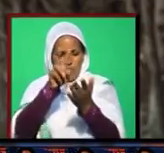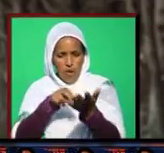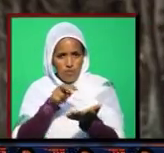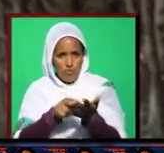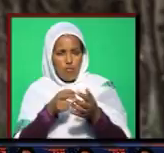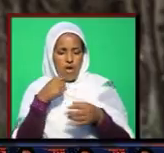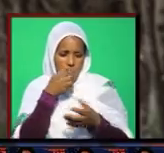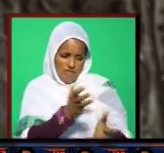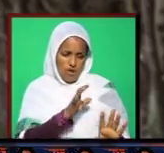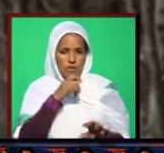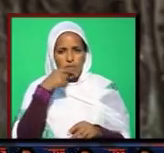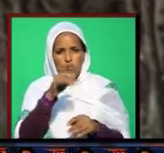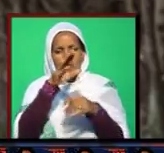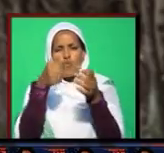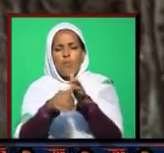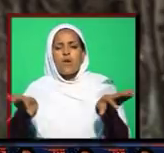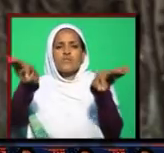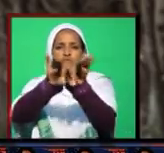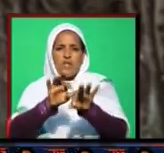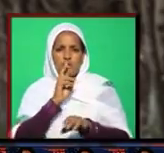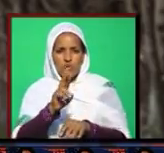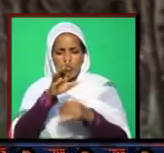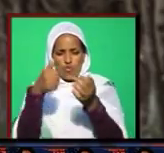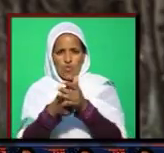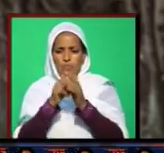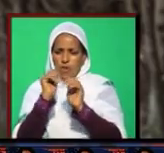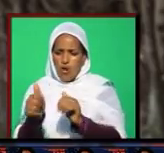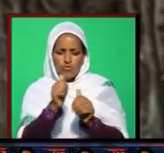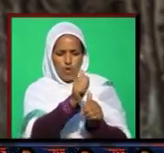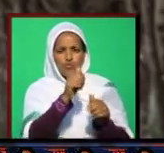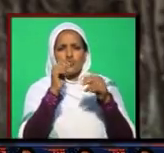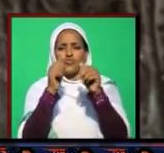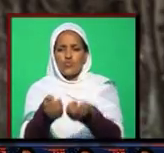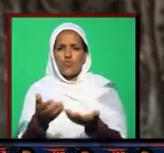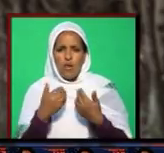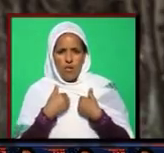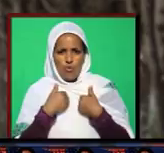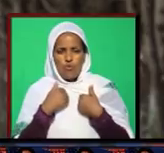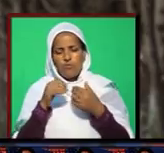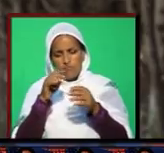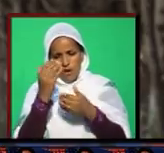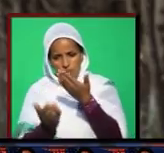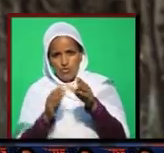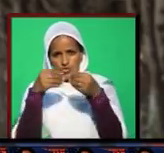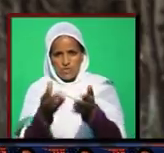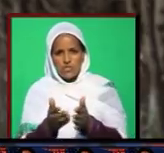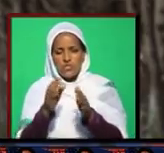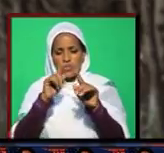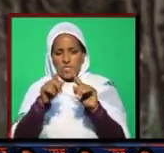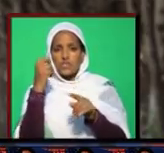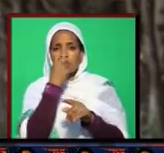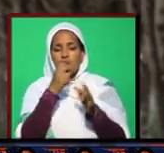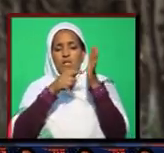አንለውም፣ የሚያነበውም ደግሞ አንፈልግህም አንለውም። ሁሉም አስፈላጊዎች ናቸው። ሁሉም እንደየስጦታው ያገልግል።